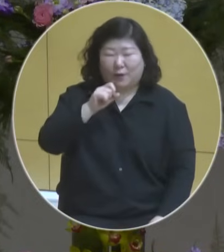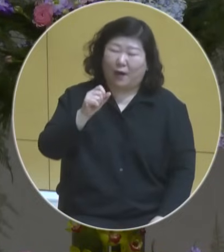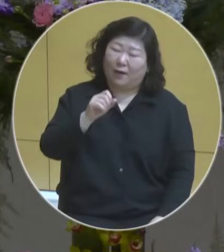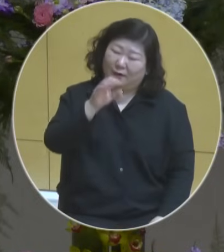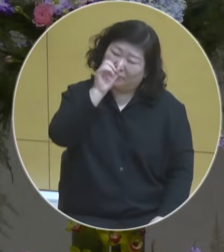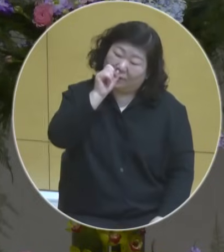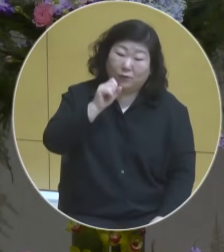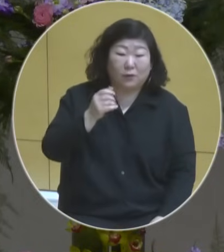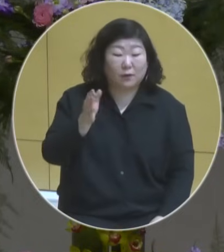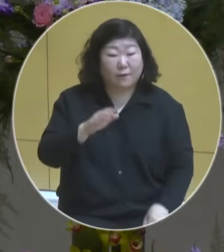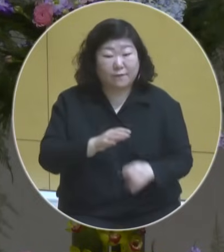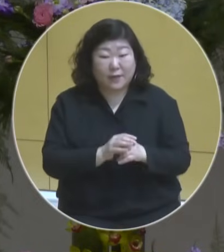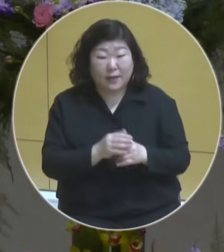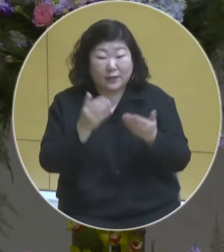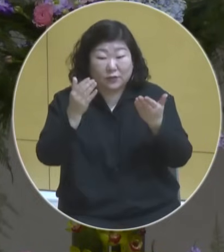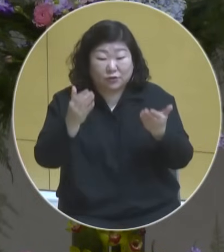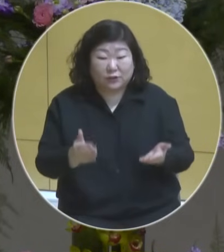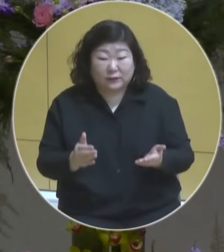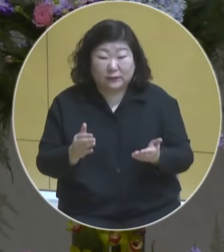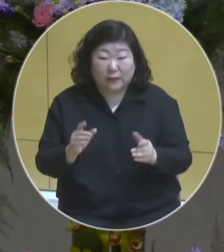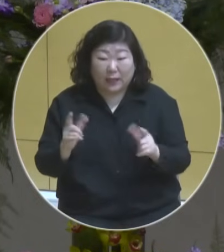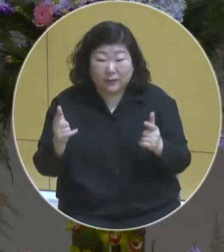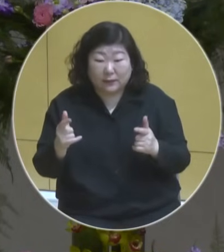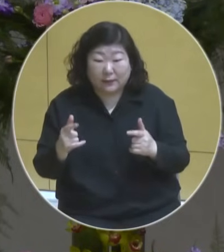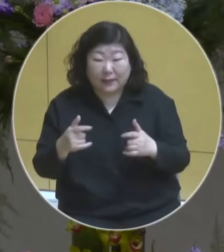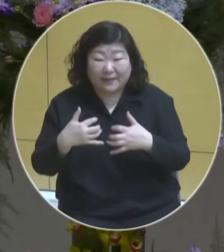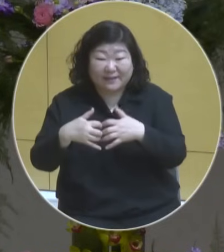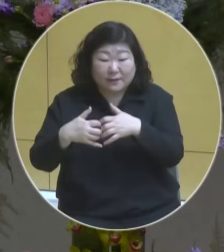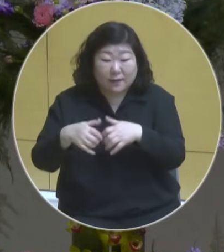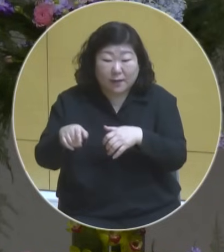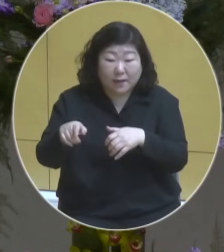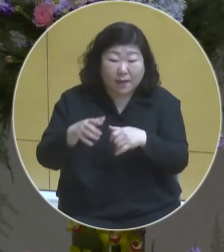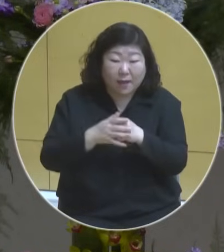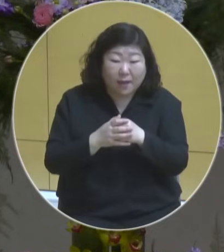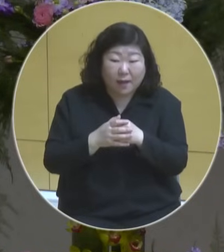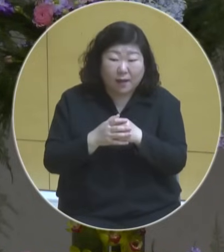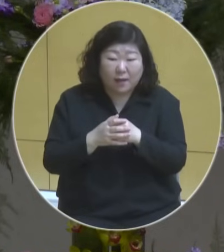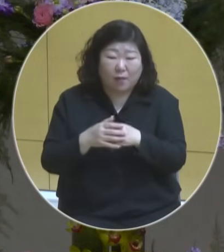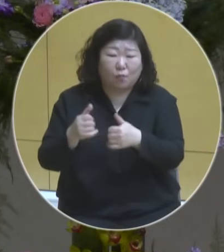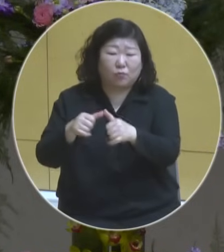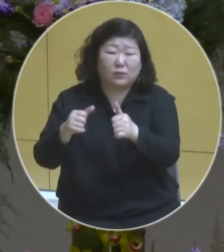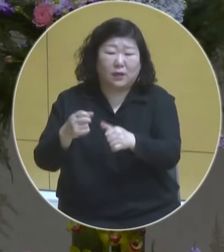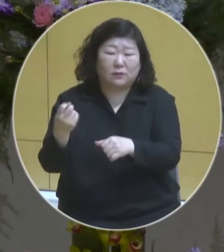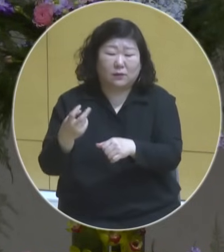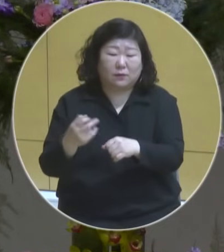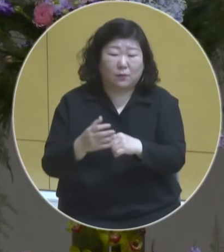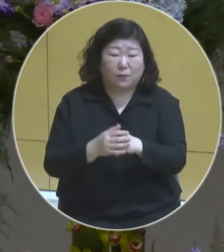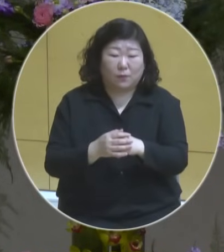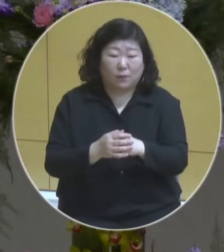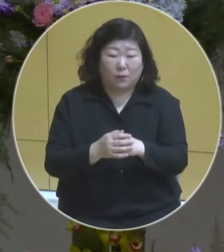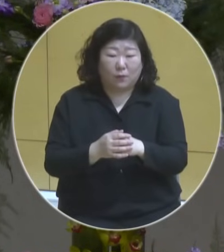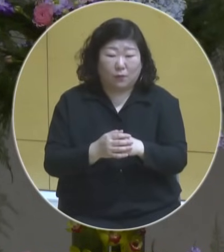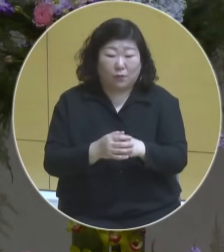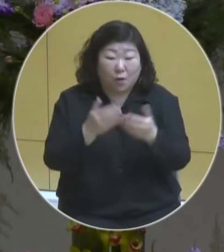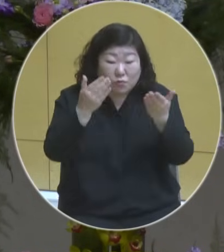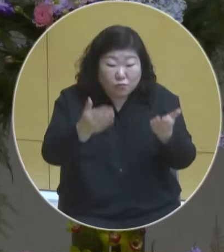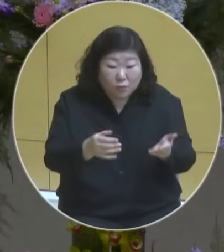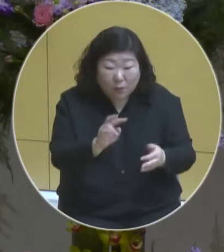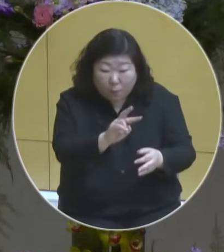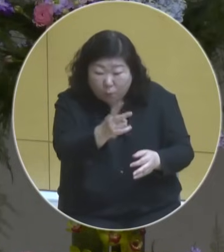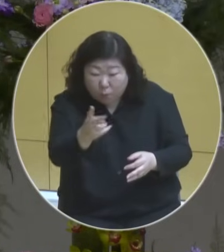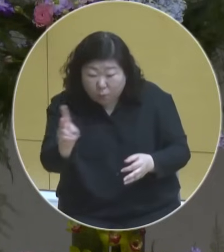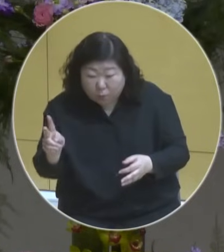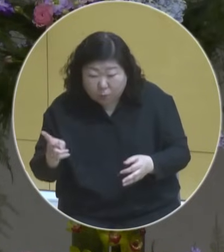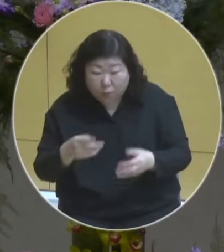쉬지 않는 기계는 자주 고장이 나서 생산성이 떨어지고 각자 휴무일이 달라지면서 가족간에도 나누어지고